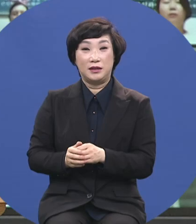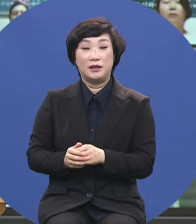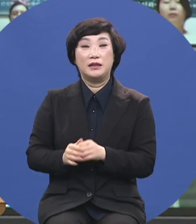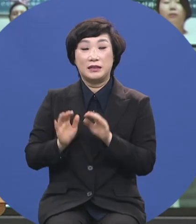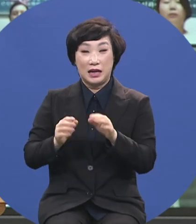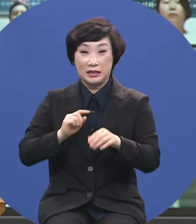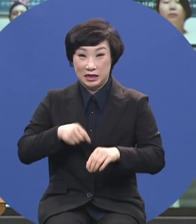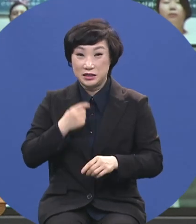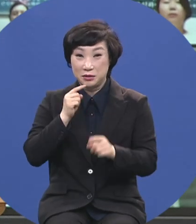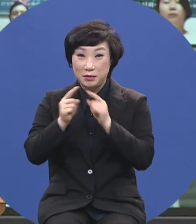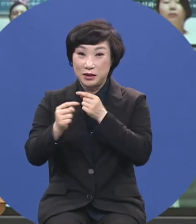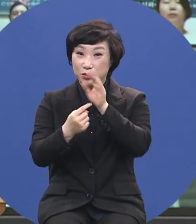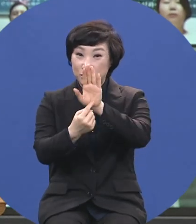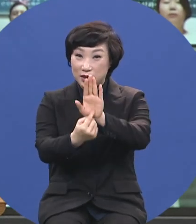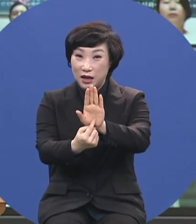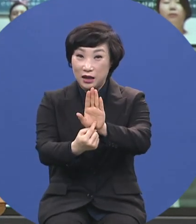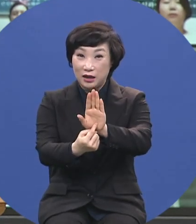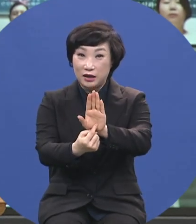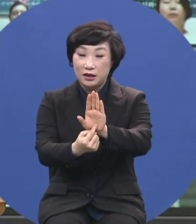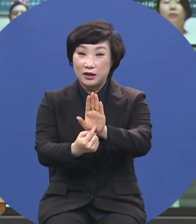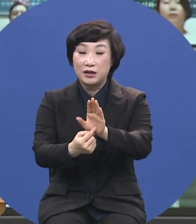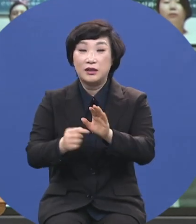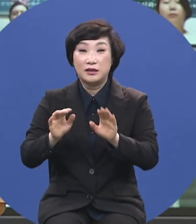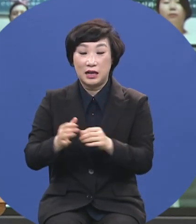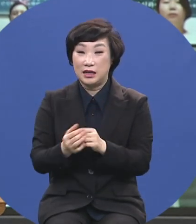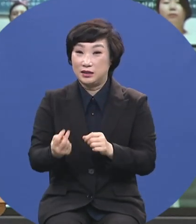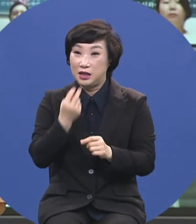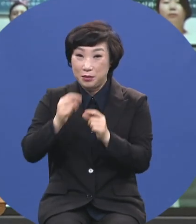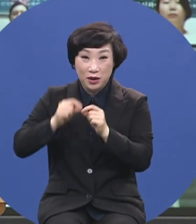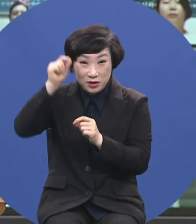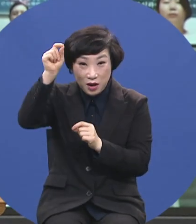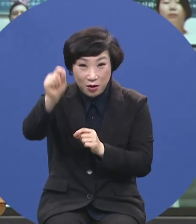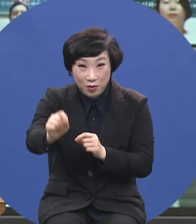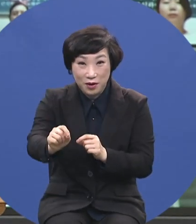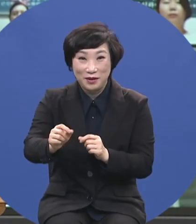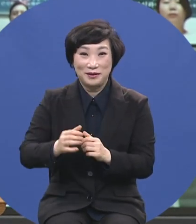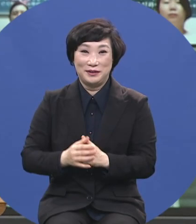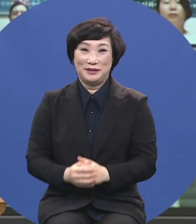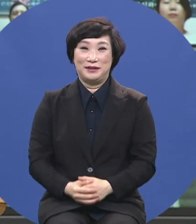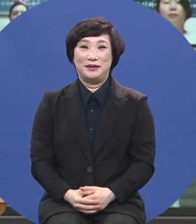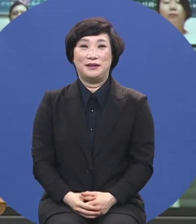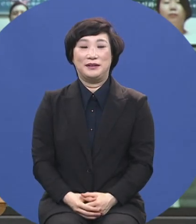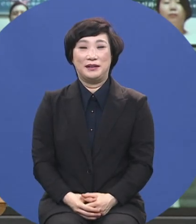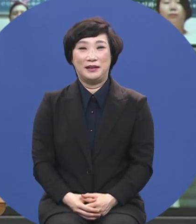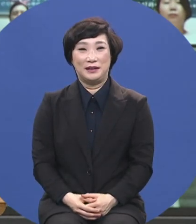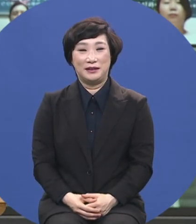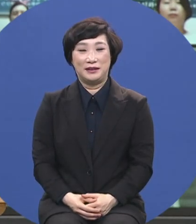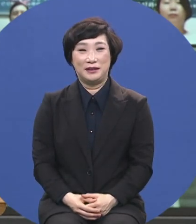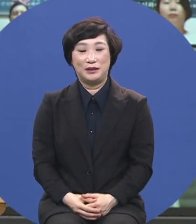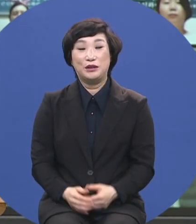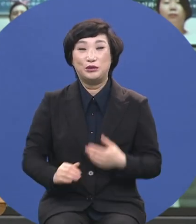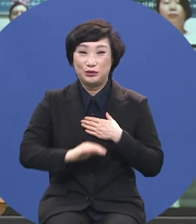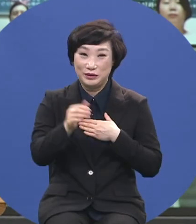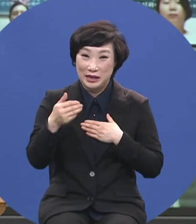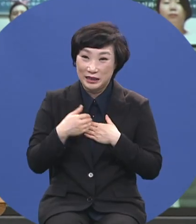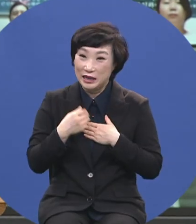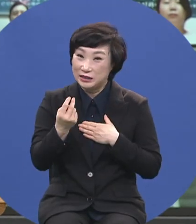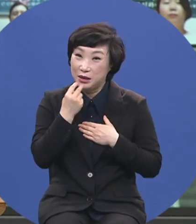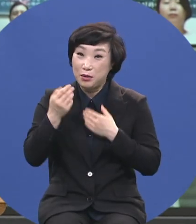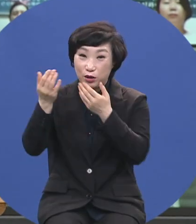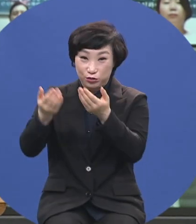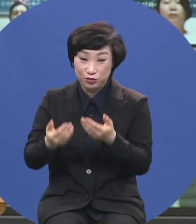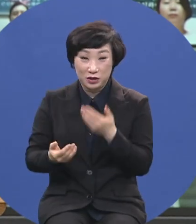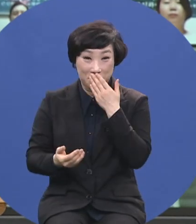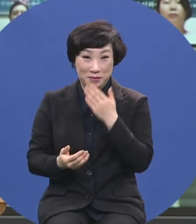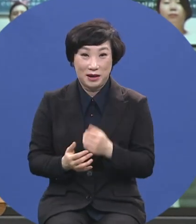자신을 말씀으로 나타내신 영원한 생명이기 때문에 그는 우리에게 생명을 주실